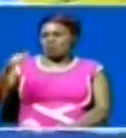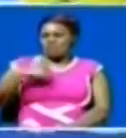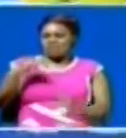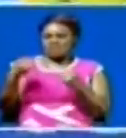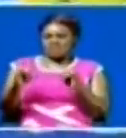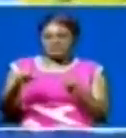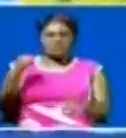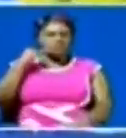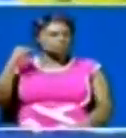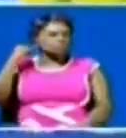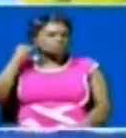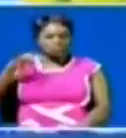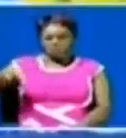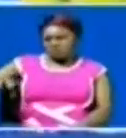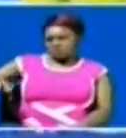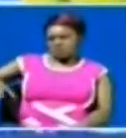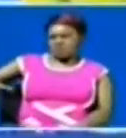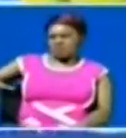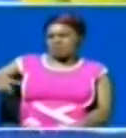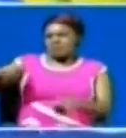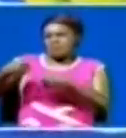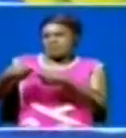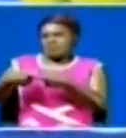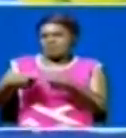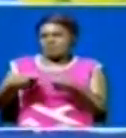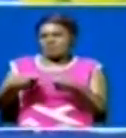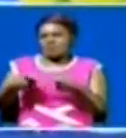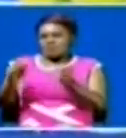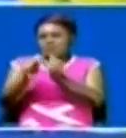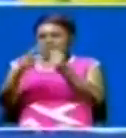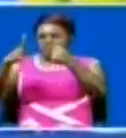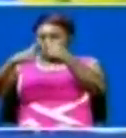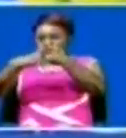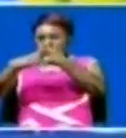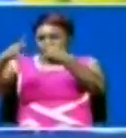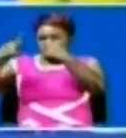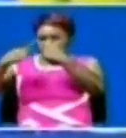Nilijaribu Nakuru town kwa mwaka ya